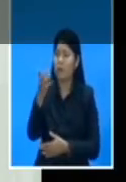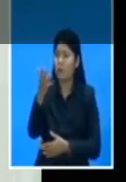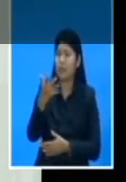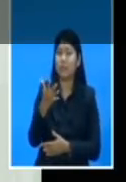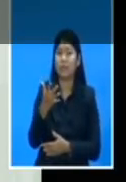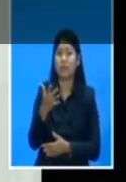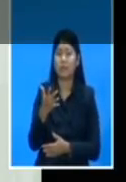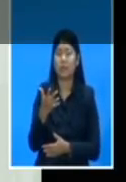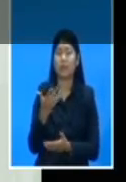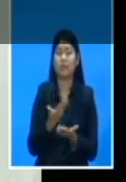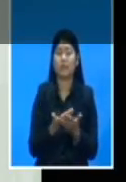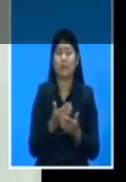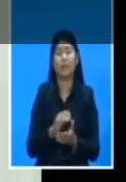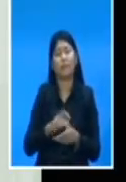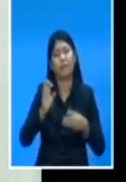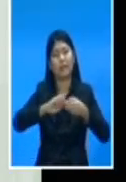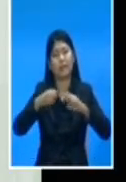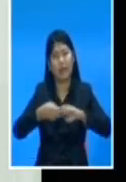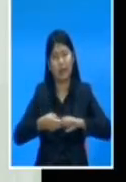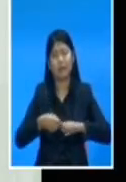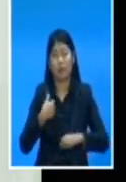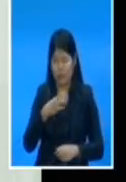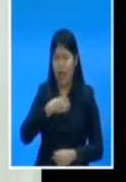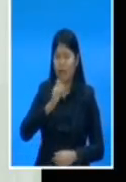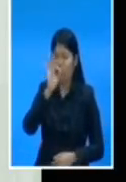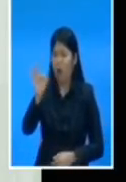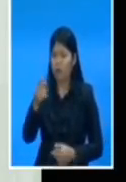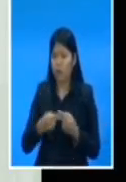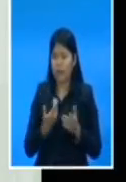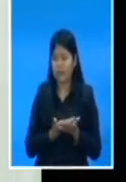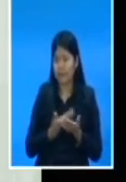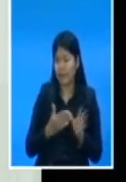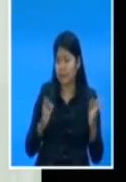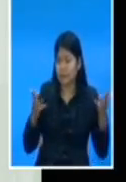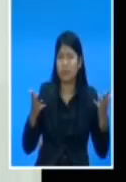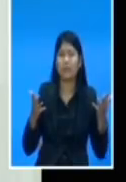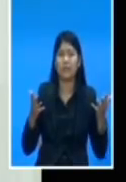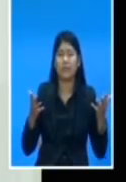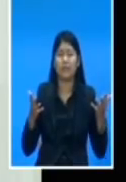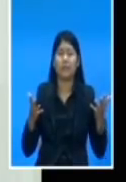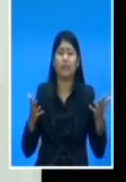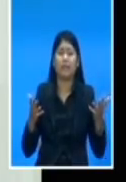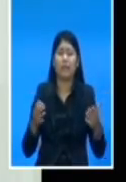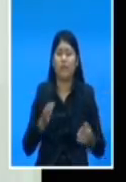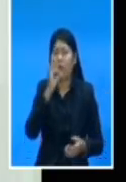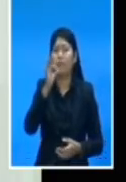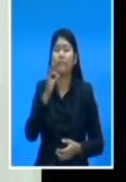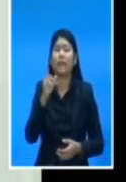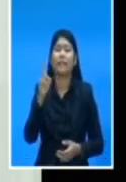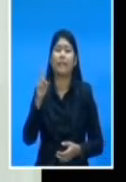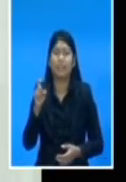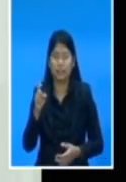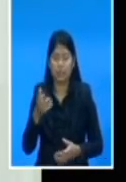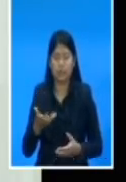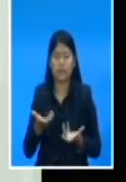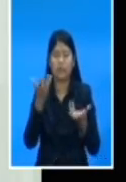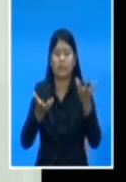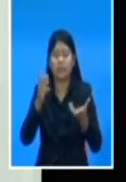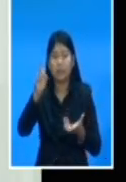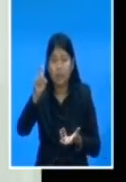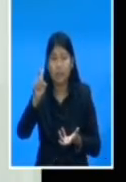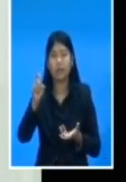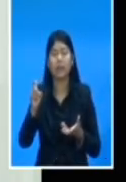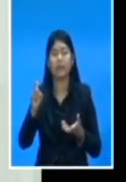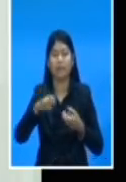ปปัญหาเหล่านี้เป็นปัญหาที่จะกีดกันไม่ให้คนที่ขาดแคลนทุนทรัพย์ได้เข้าถึงกระบวนการยุติธรรม